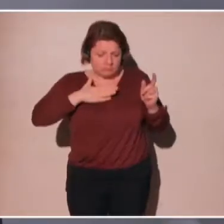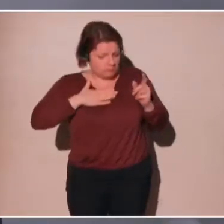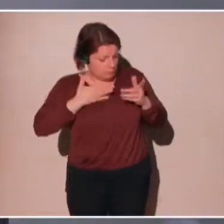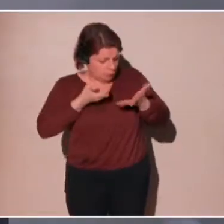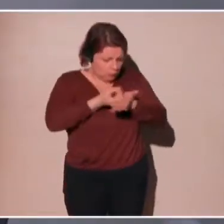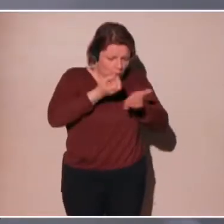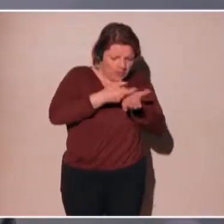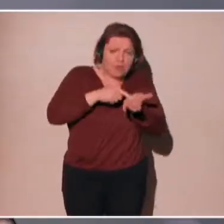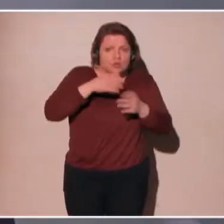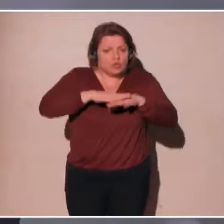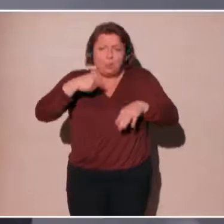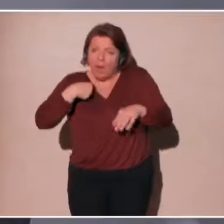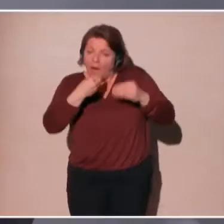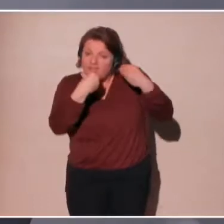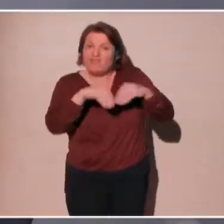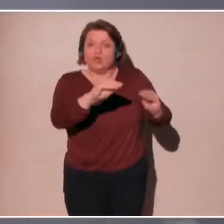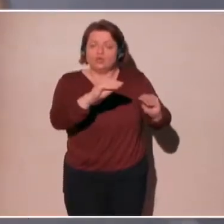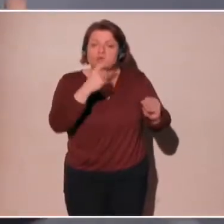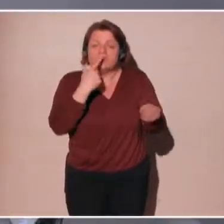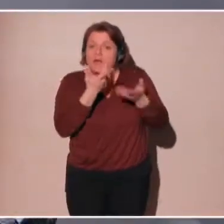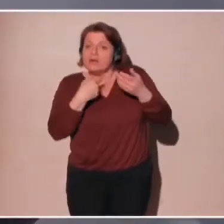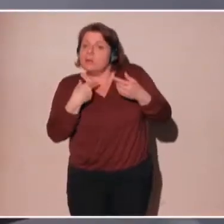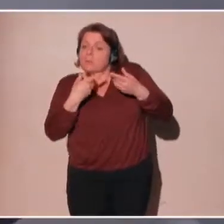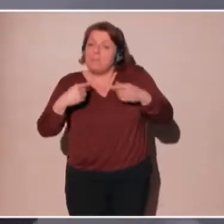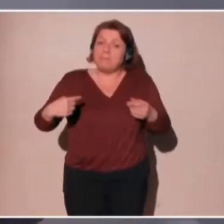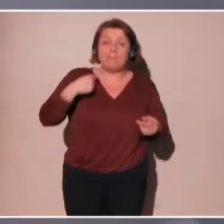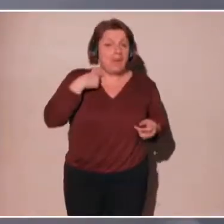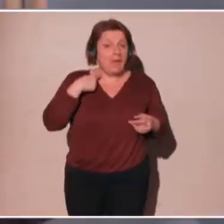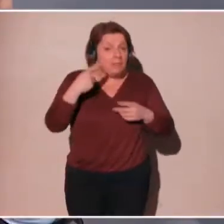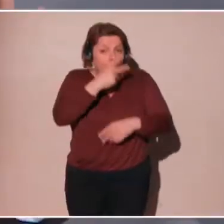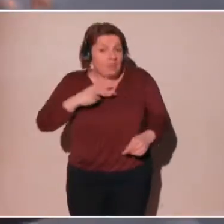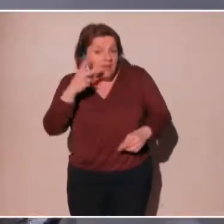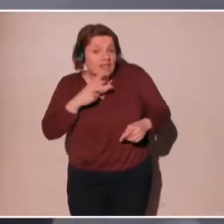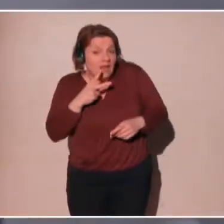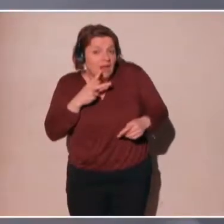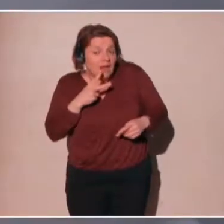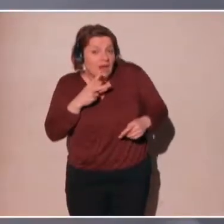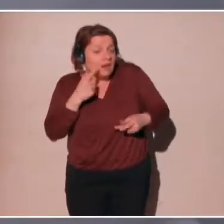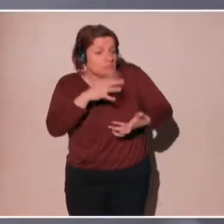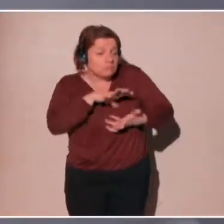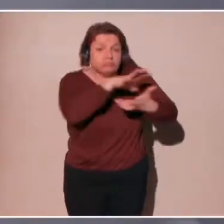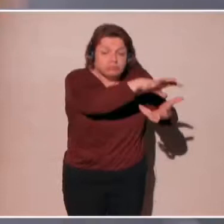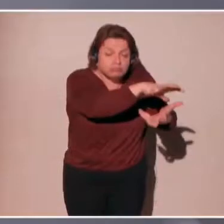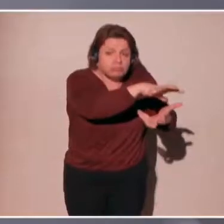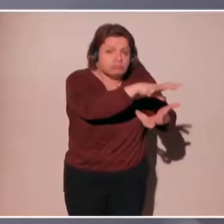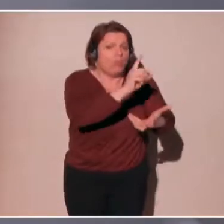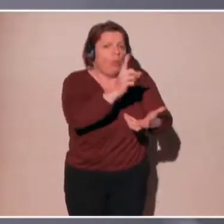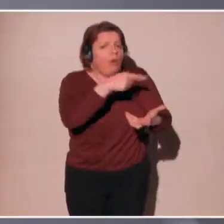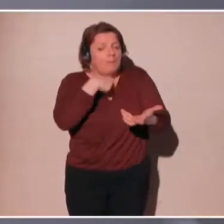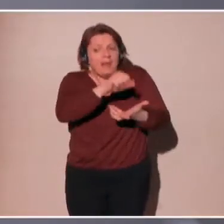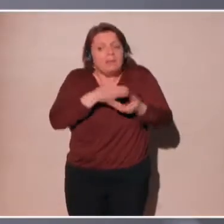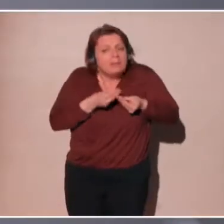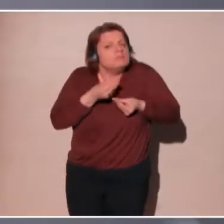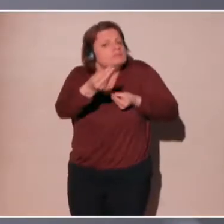nature à être vendues, c'est-à-dire en perdre la propriété et la donner à quelqu'un d'autre. Par contre, elles peuvent être mises à disposition et revenir. Donc voilà, tous ces débats, ils sont